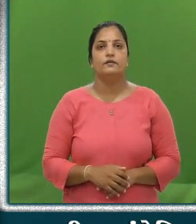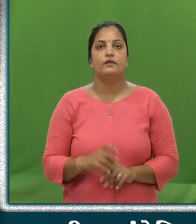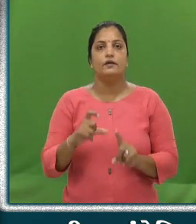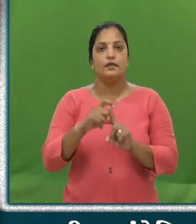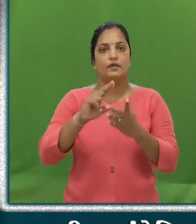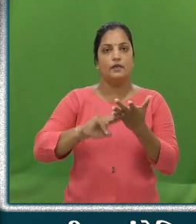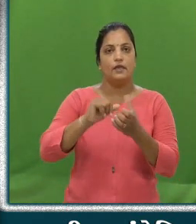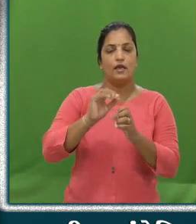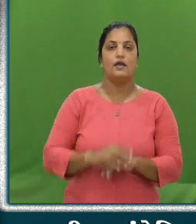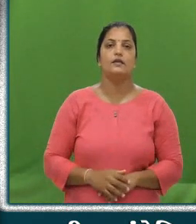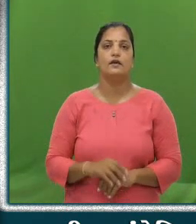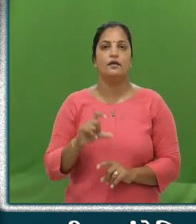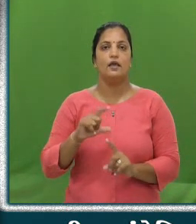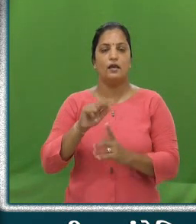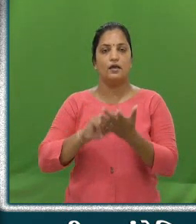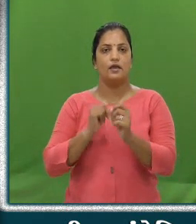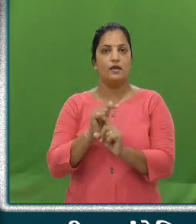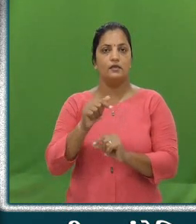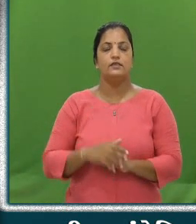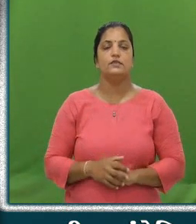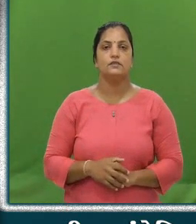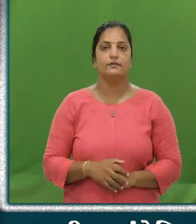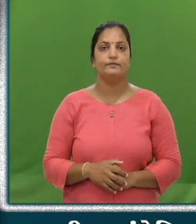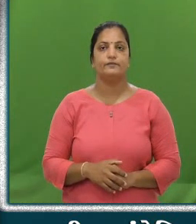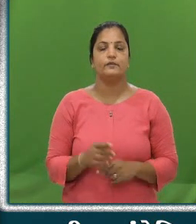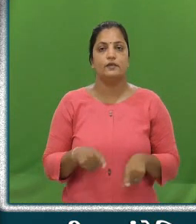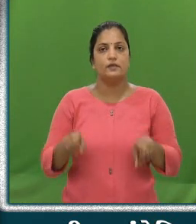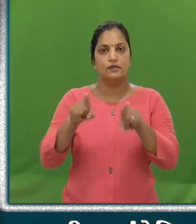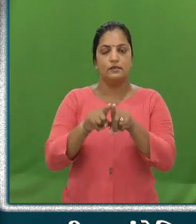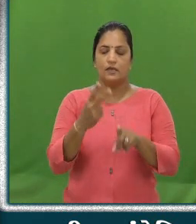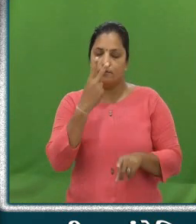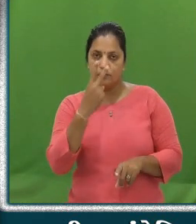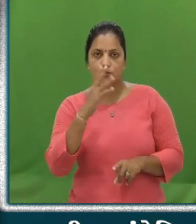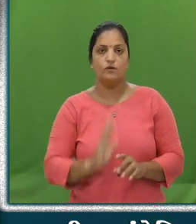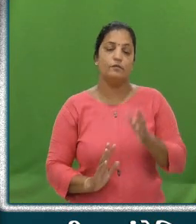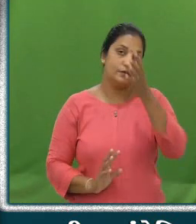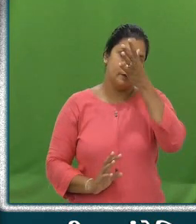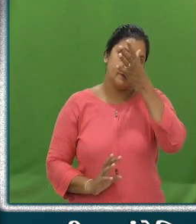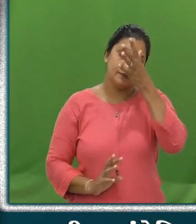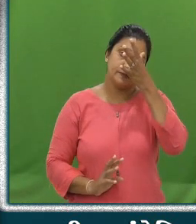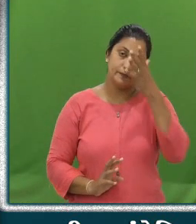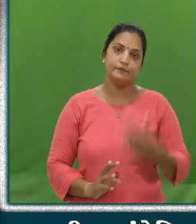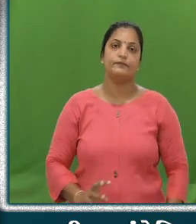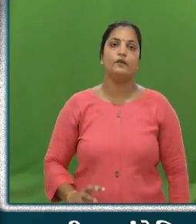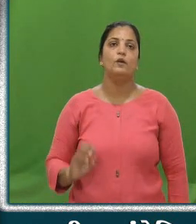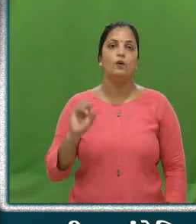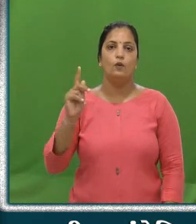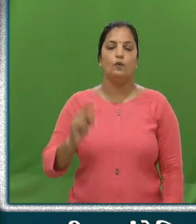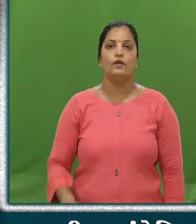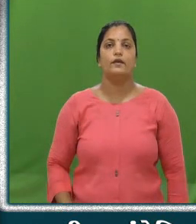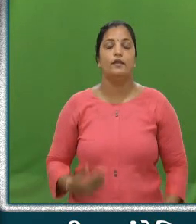છે કે લિંગી પ્રજનનની ઘટનાની અંદર જો આ રીતે ભિન્નતા ઉદ્ભવતી હોય છે